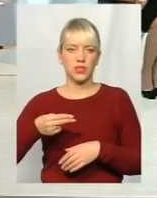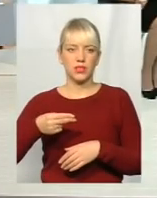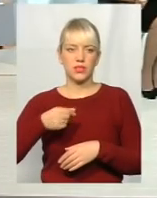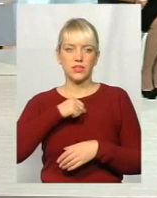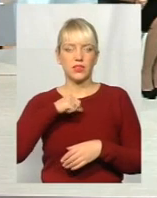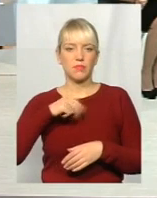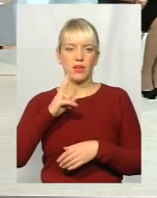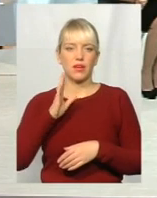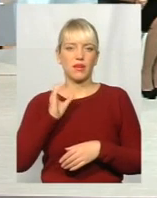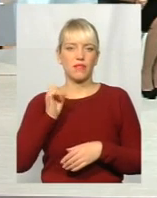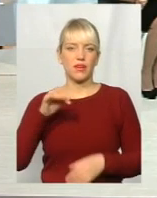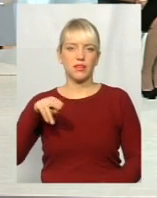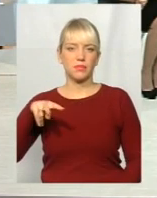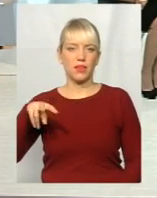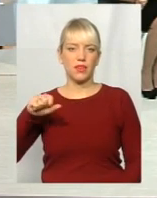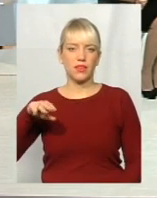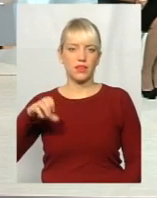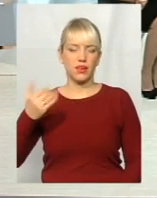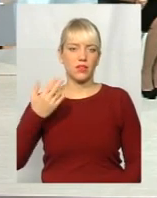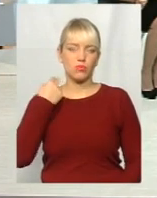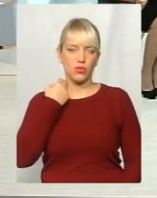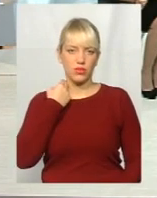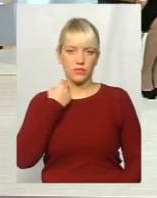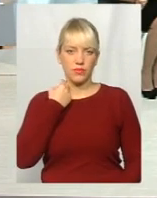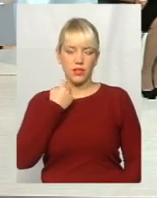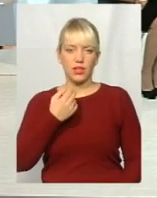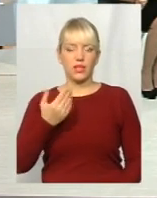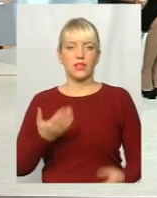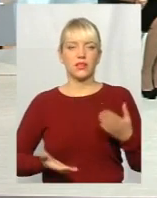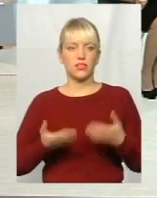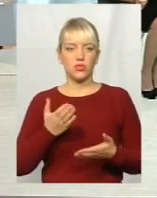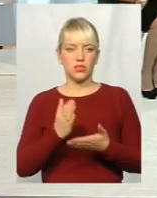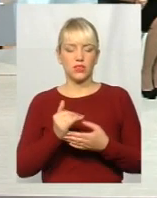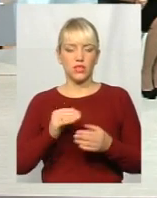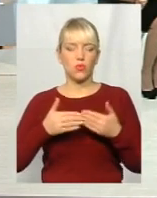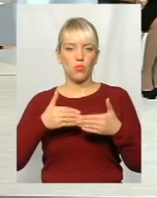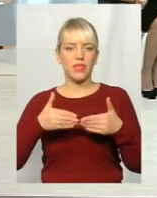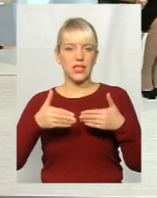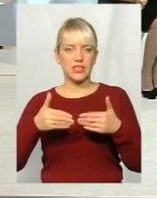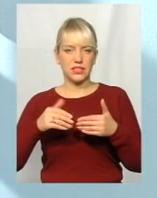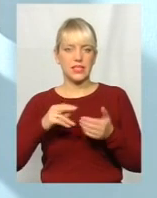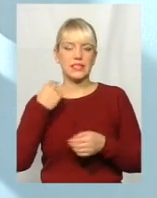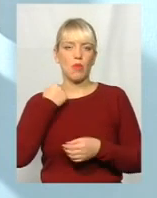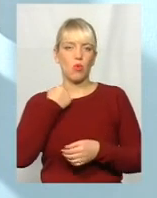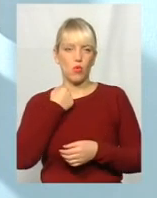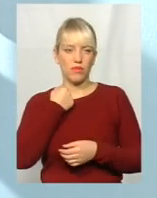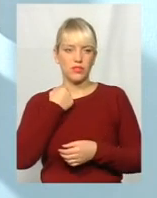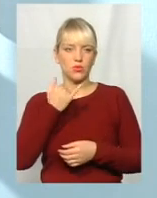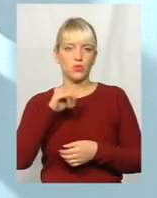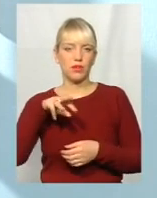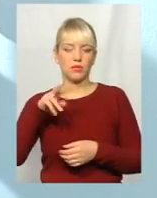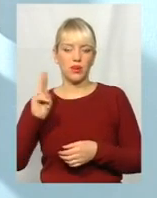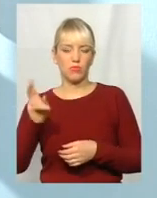та квартплата, яку заборгував боржник. Якщо є в під'їзді заборгованість, то, звичайно, ОМК